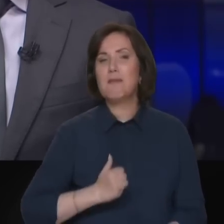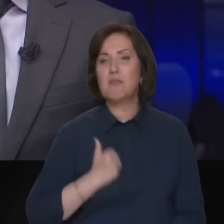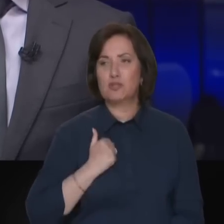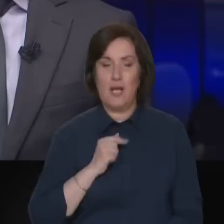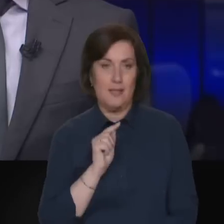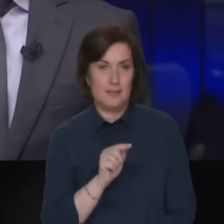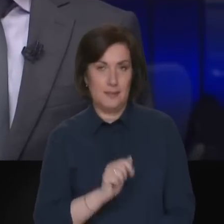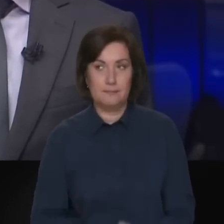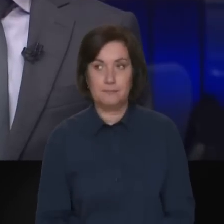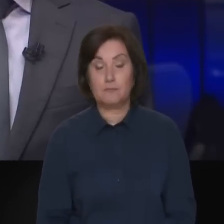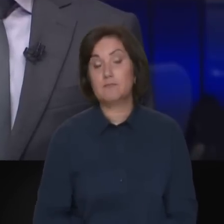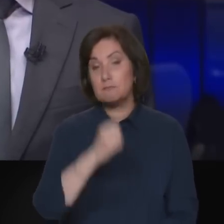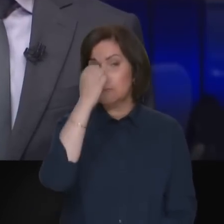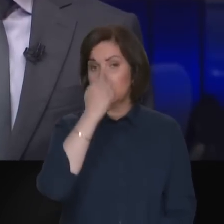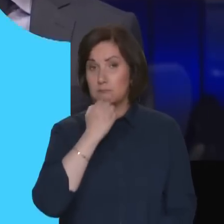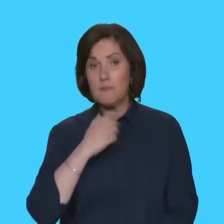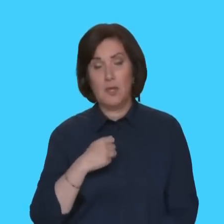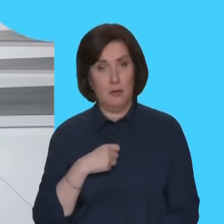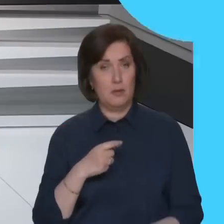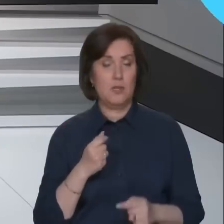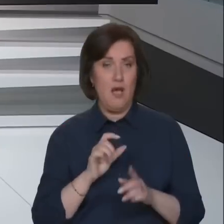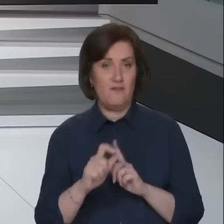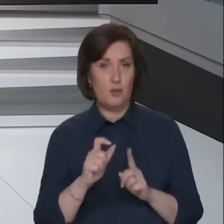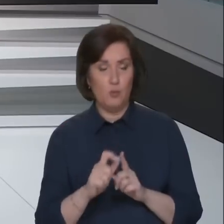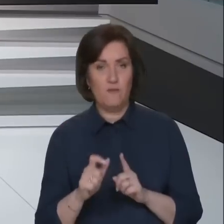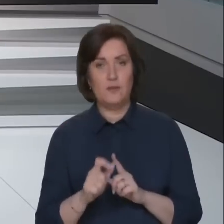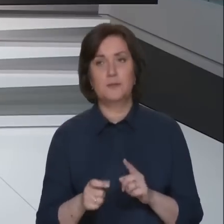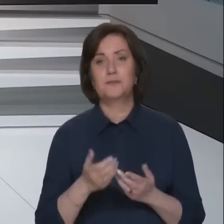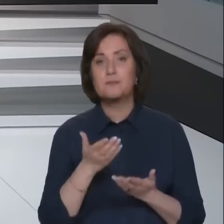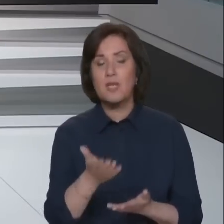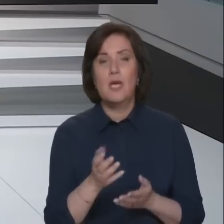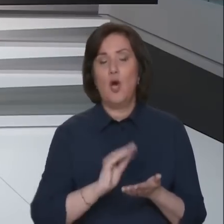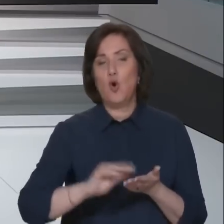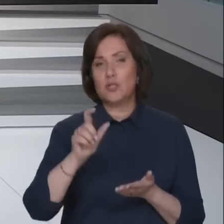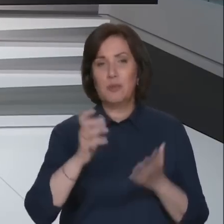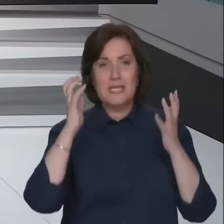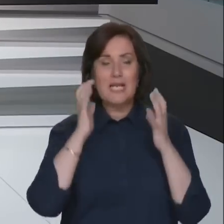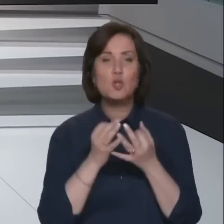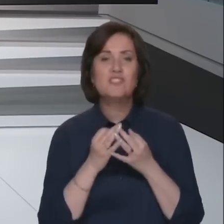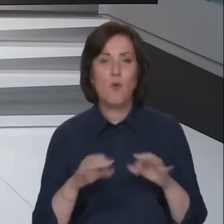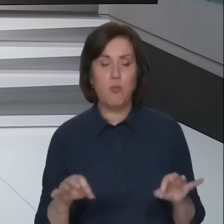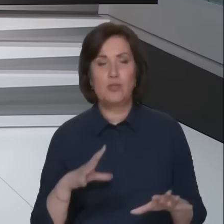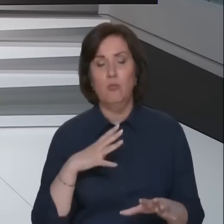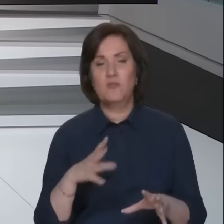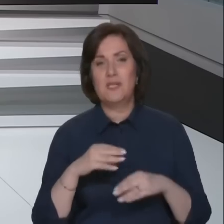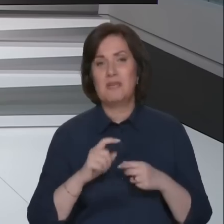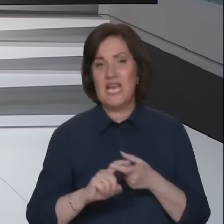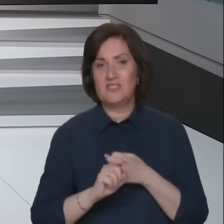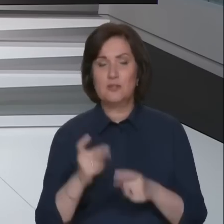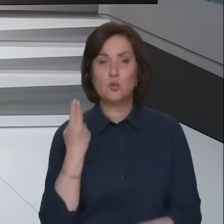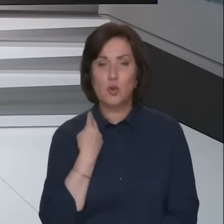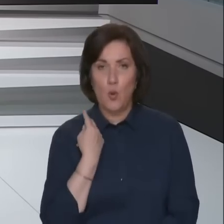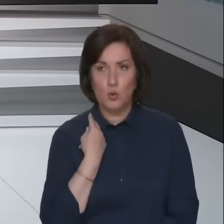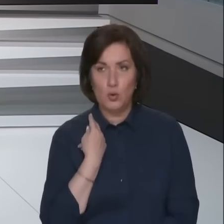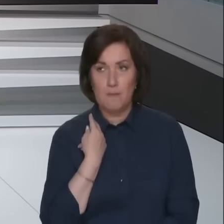ним. Угу. Дуже дякую вам за змістовні відповіді. Олесь Ковач, кореспондент Радіо Свобода, був з нами на зв'язку з